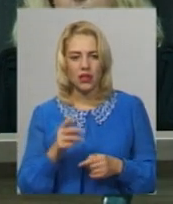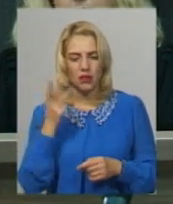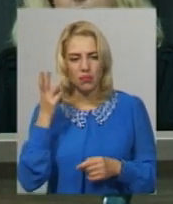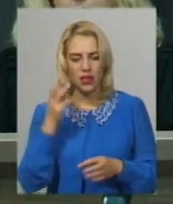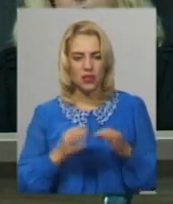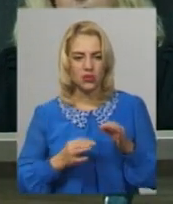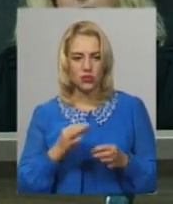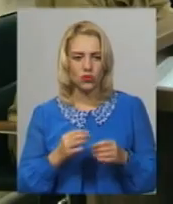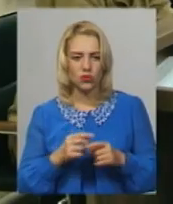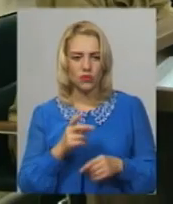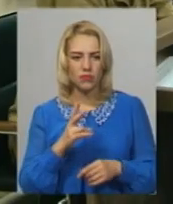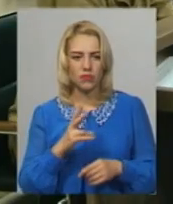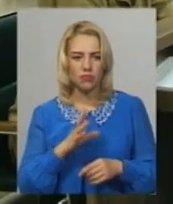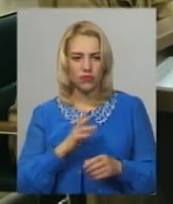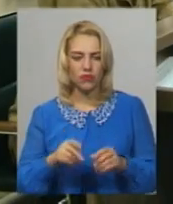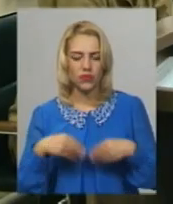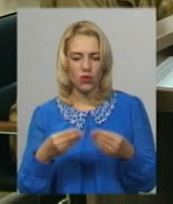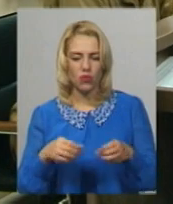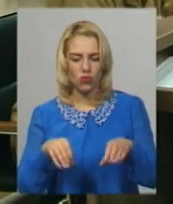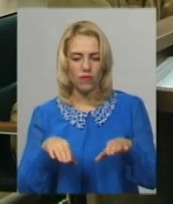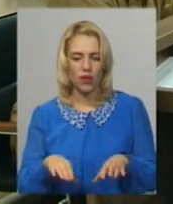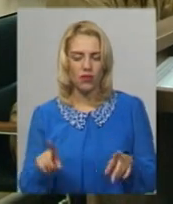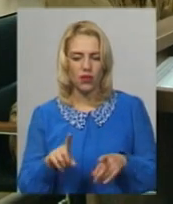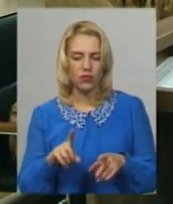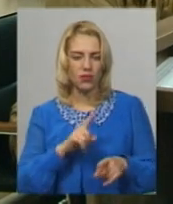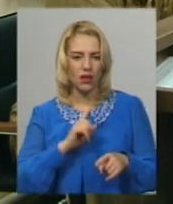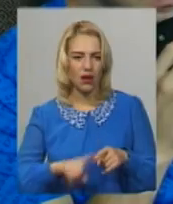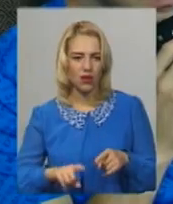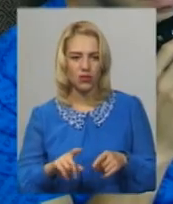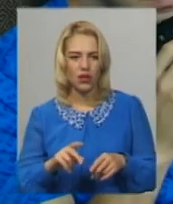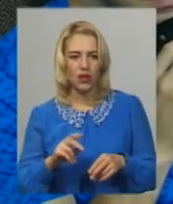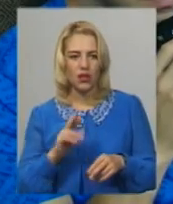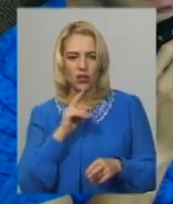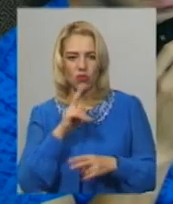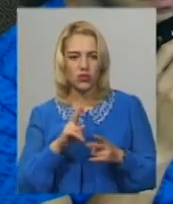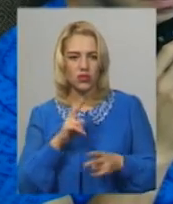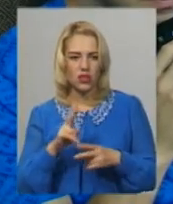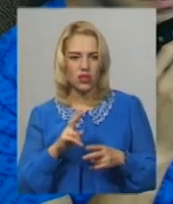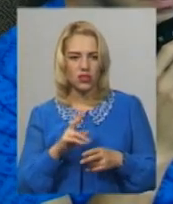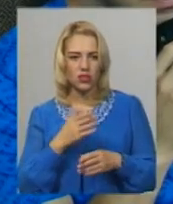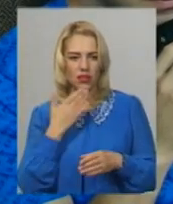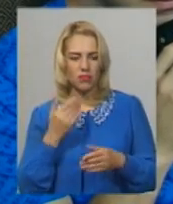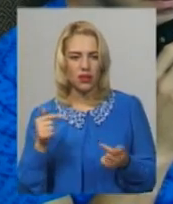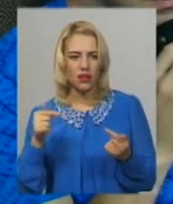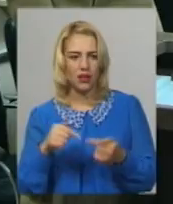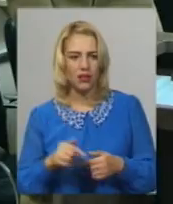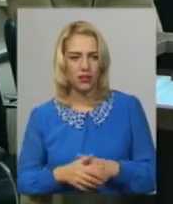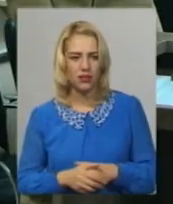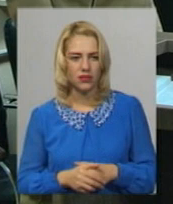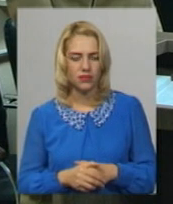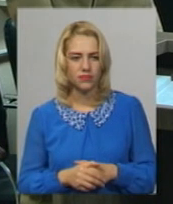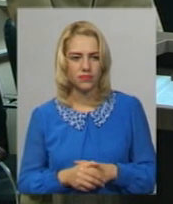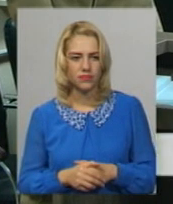апеляційного суду Володимир Парчук виніс ухвалу, яка набрала законної сили негайно та оскарженню в касаційному порядку не підлягає. Керує частиною 2